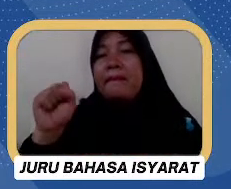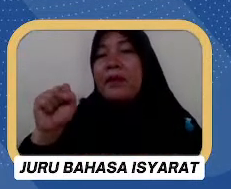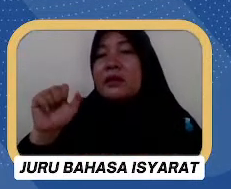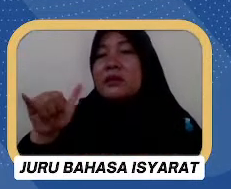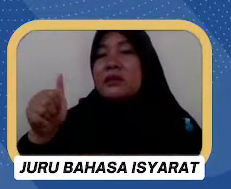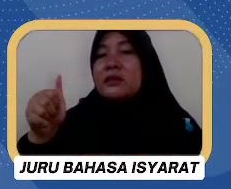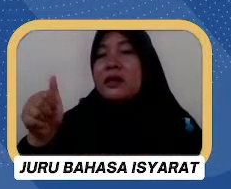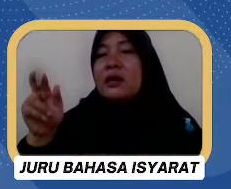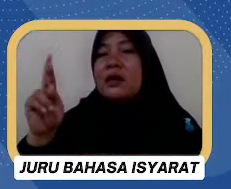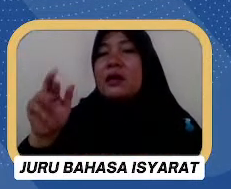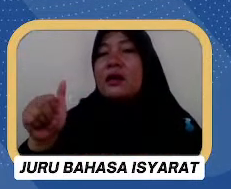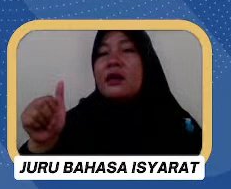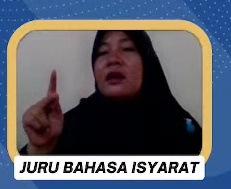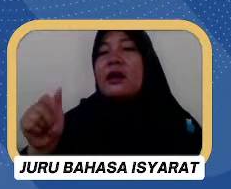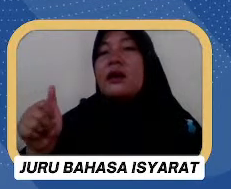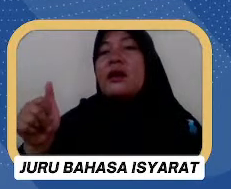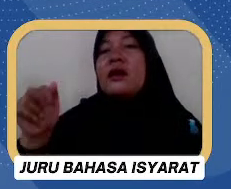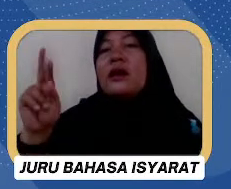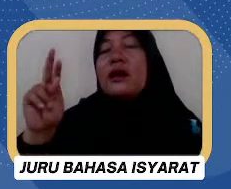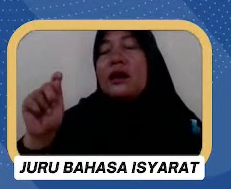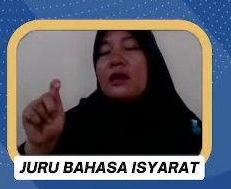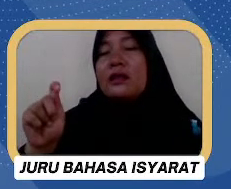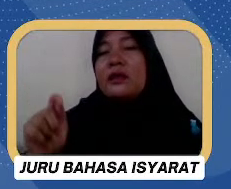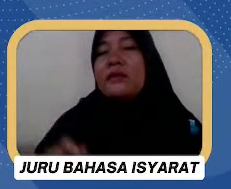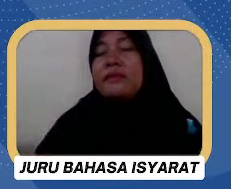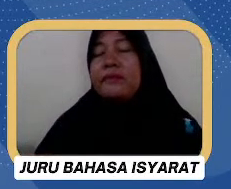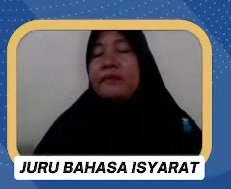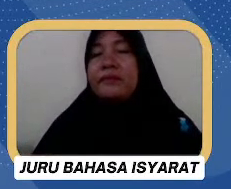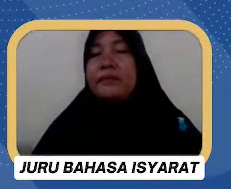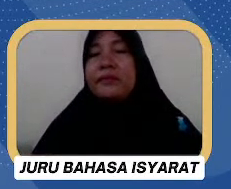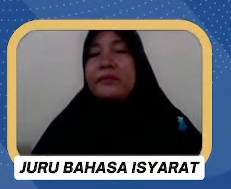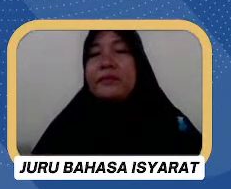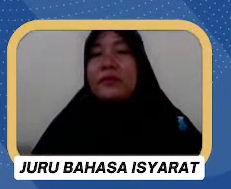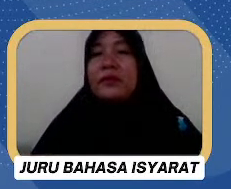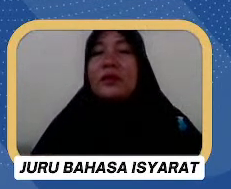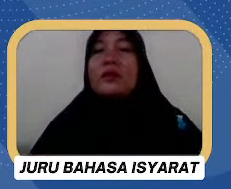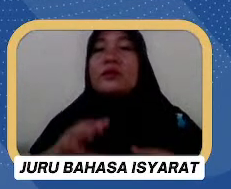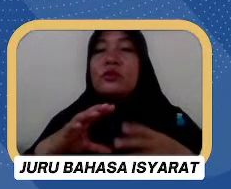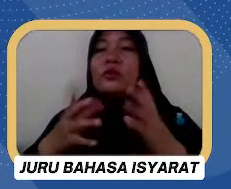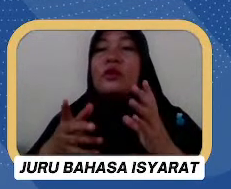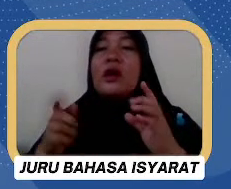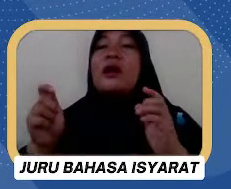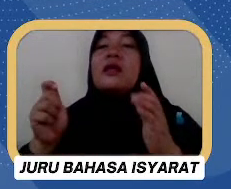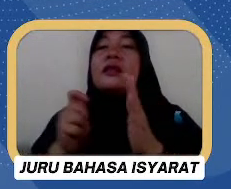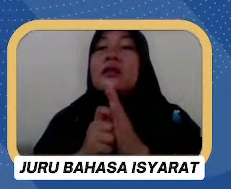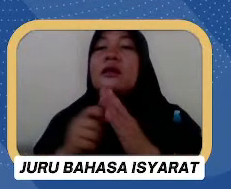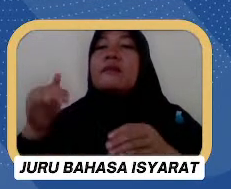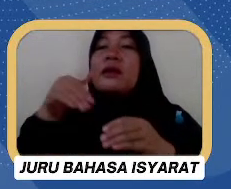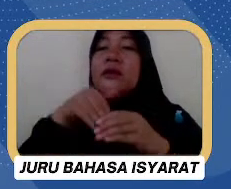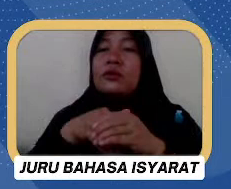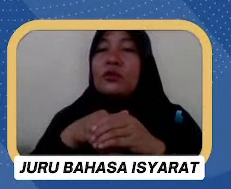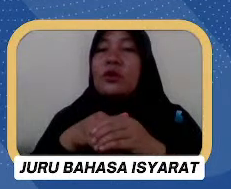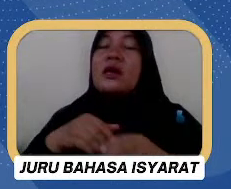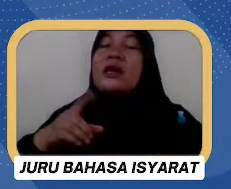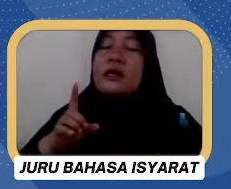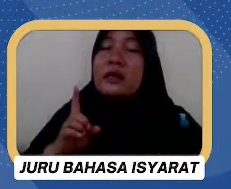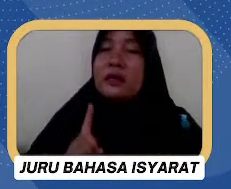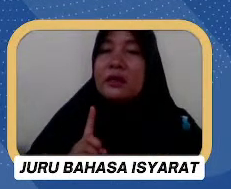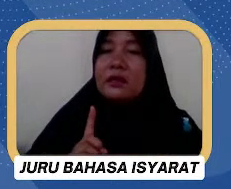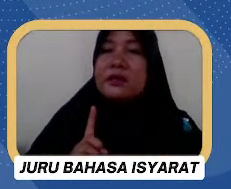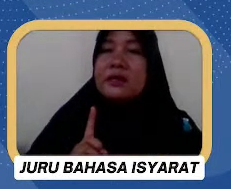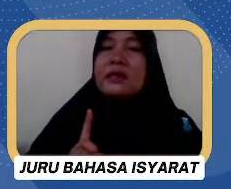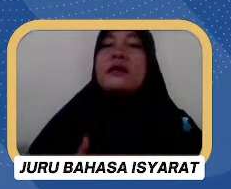penghidupan bermasyarakat, dan individu sendiri bisa mengatur hidup yang lebih baik, tertata secara